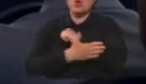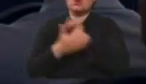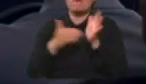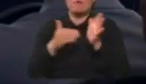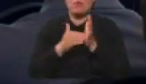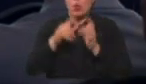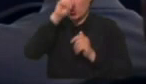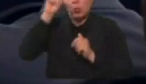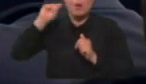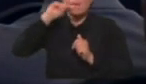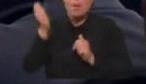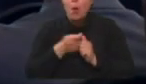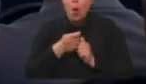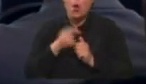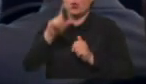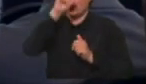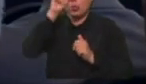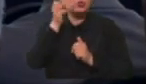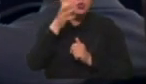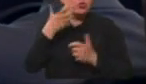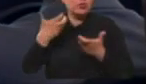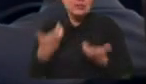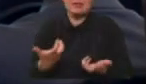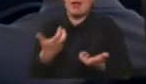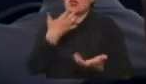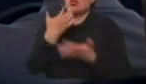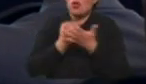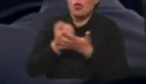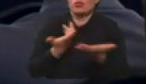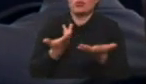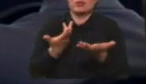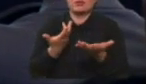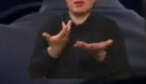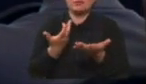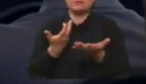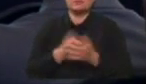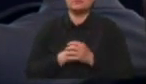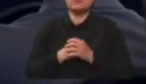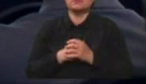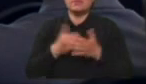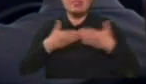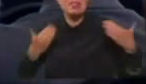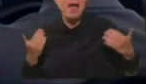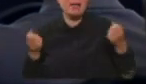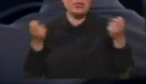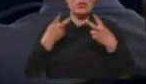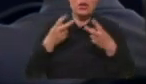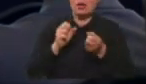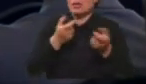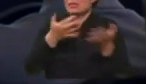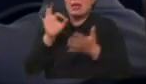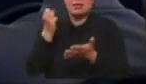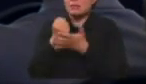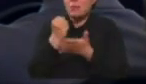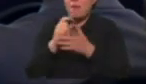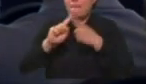potrzeb podróżnych i osób, które na co dzień chciałyby skorzystać chociażby z teatru, kina, czy załatwić